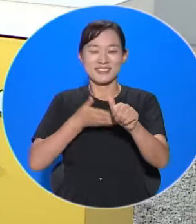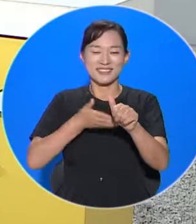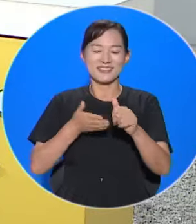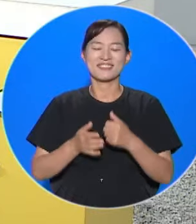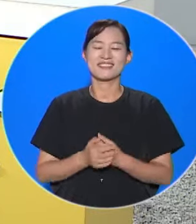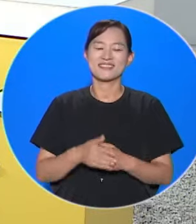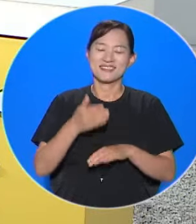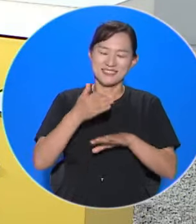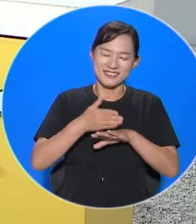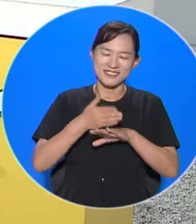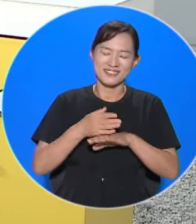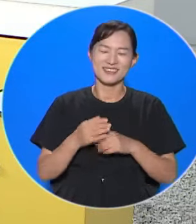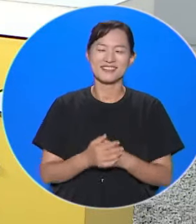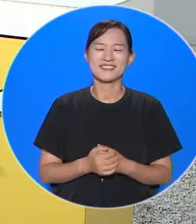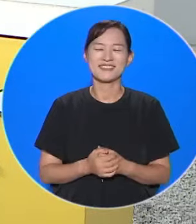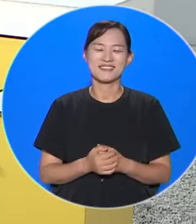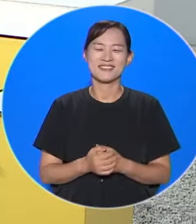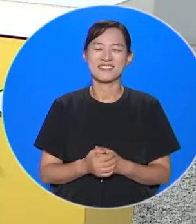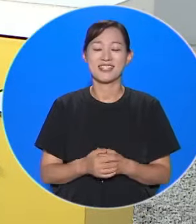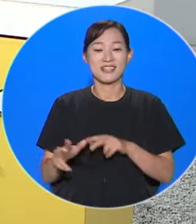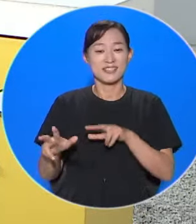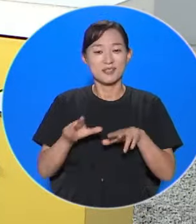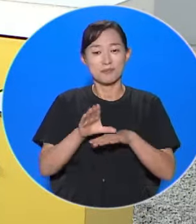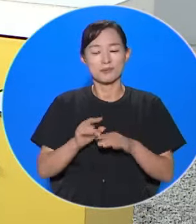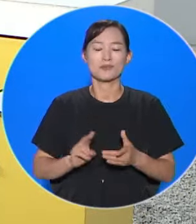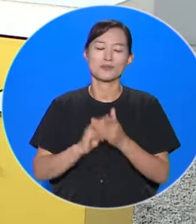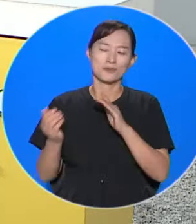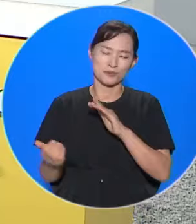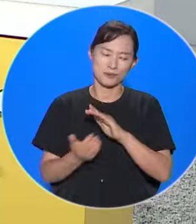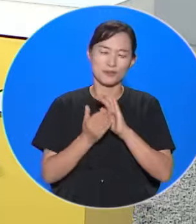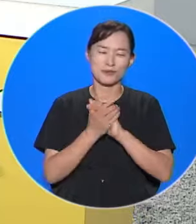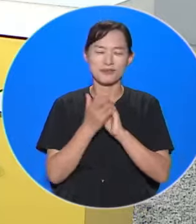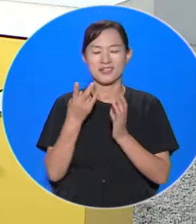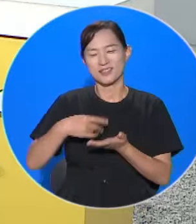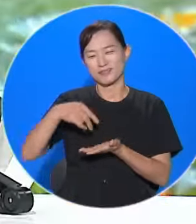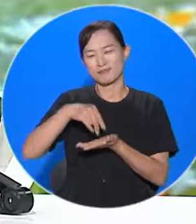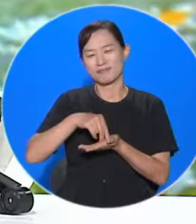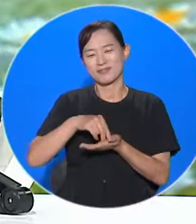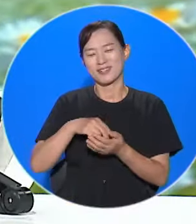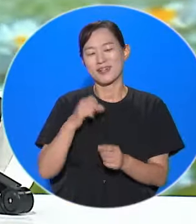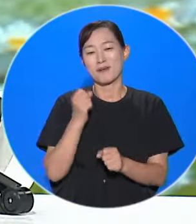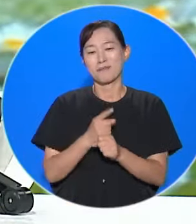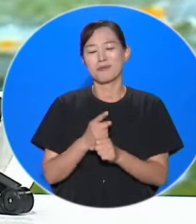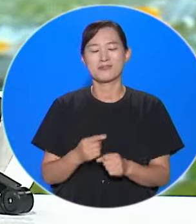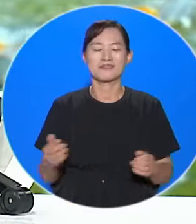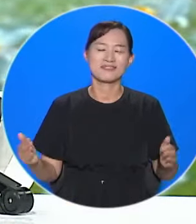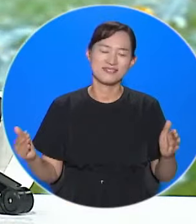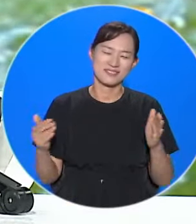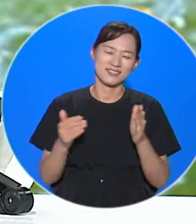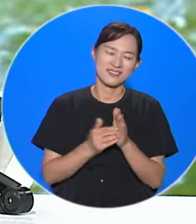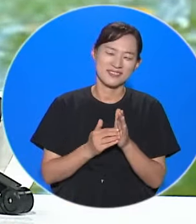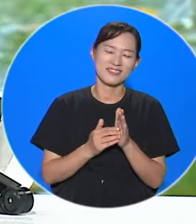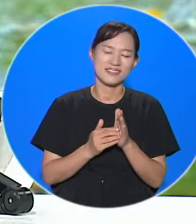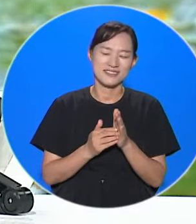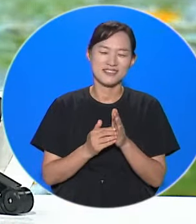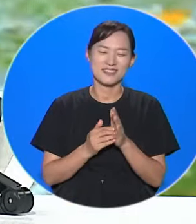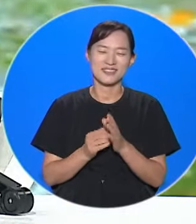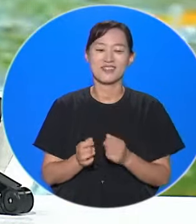네. 네 감사합니다. 생방송 기적을 이루는 기도 달리다궁 여러분 벌써 마칠 시간이